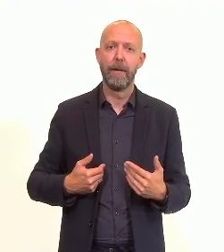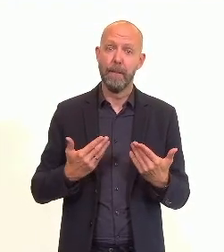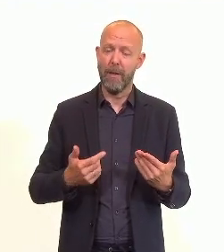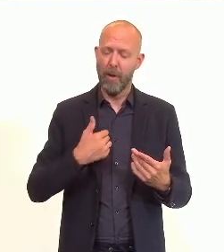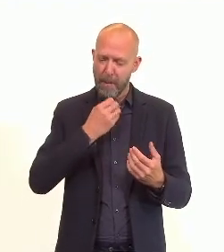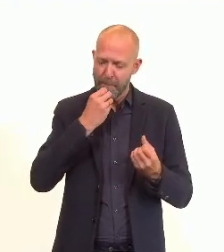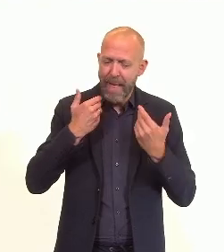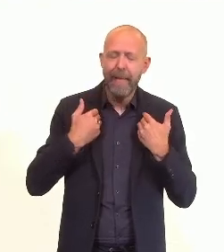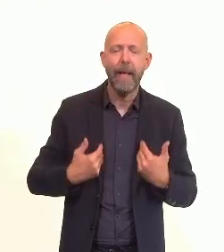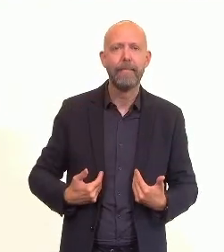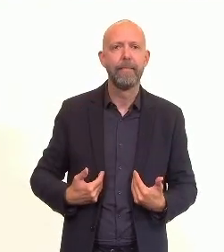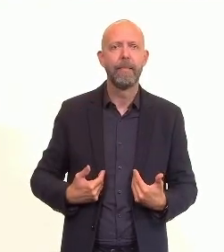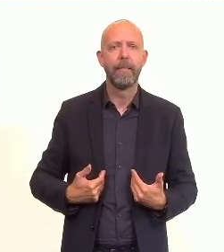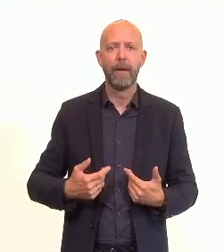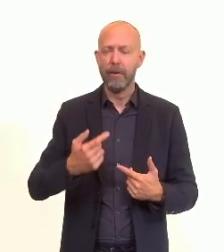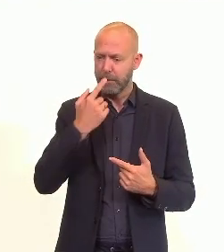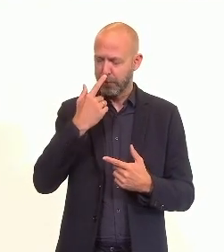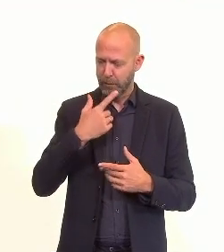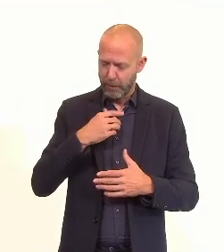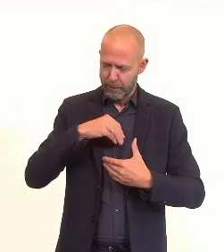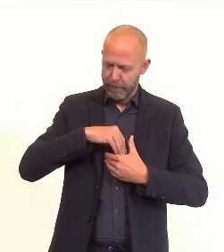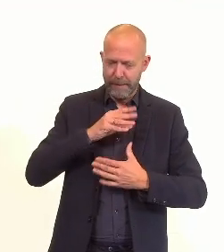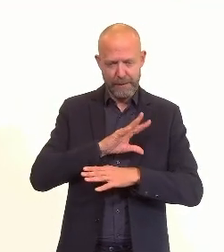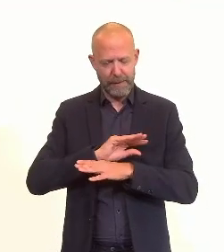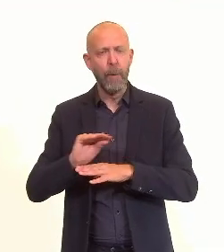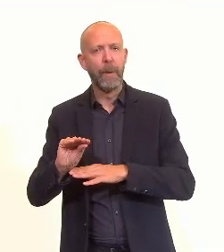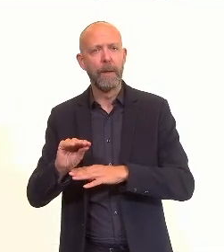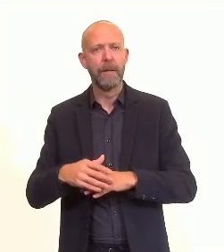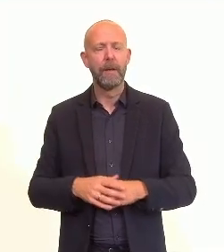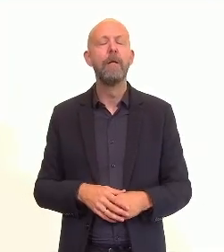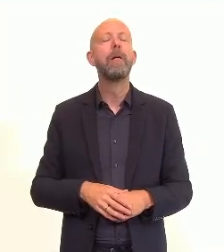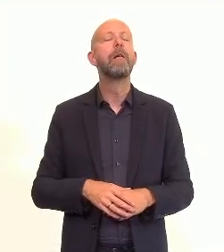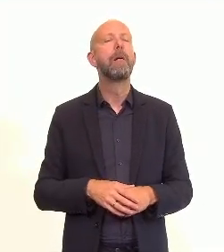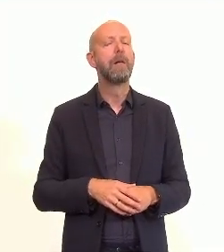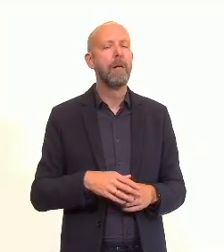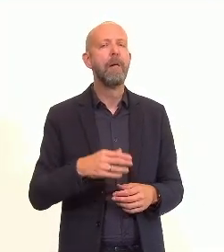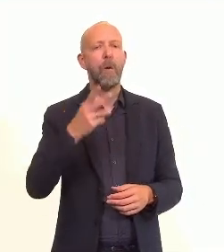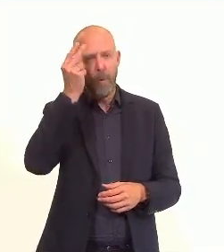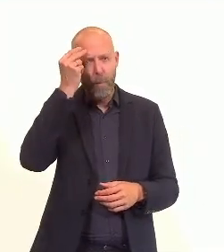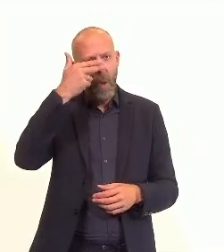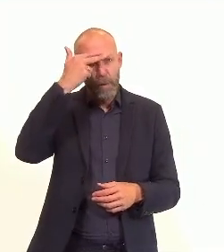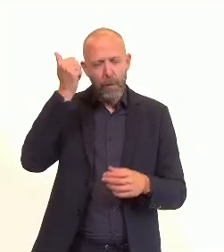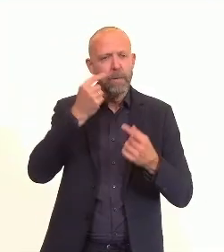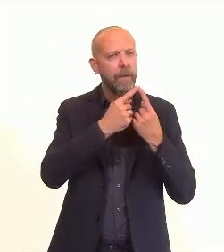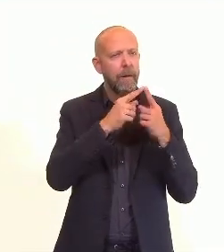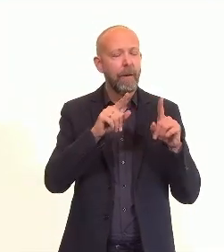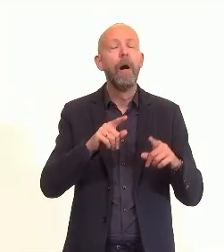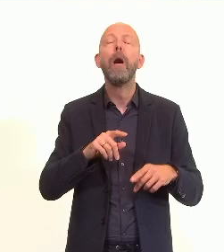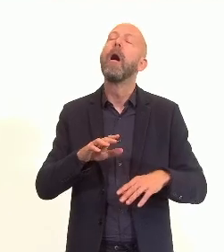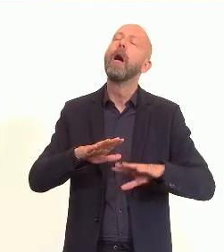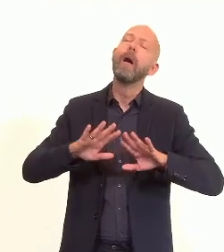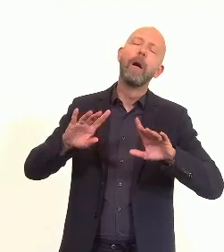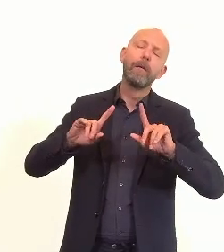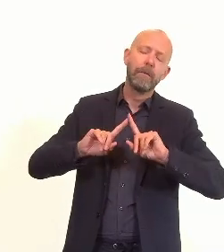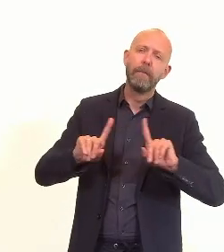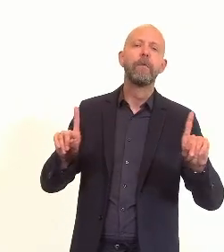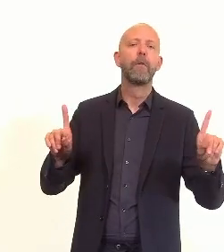je suis sécurisée. Ouais, on voit les notions qui apparaissent. Peut-être que c'est tout à fait différent.